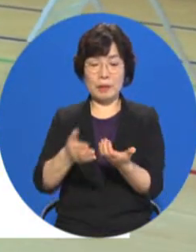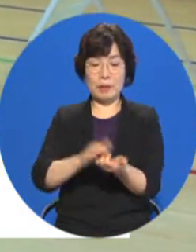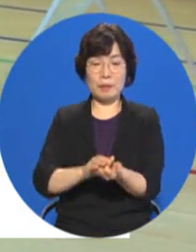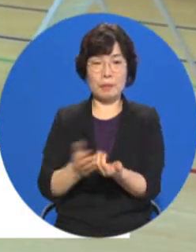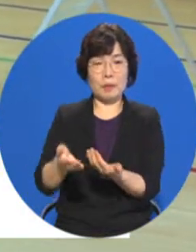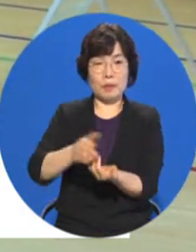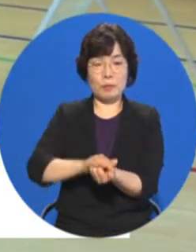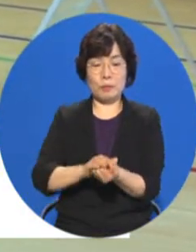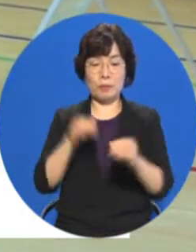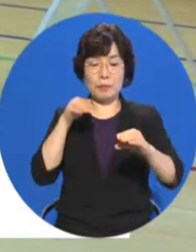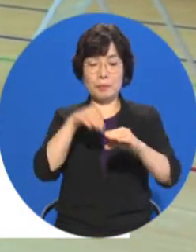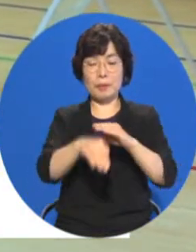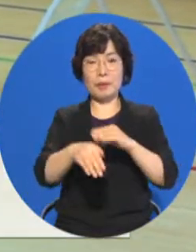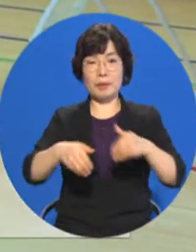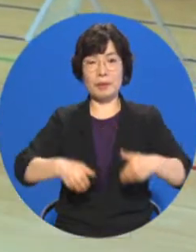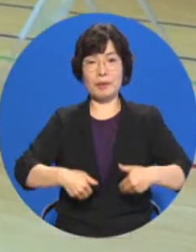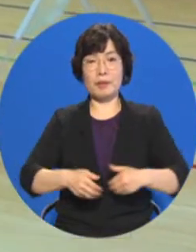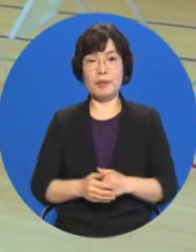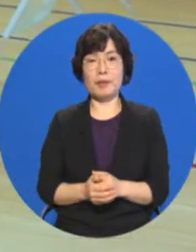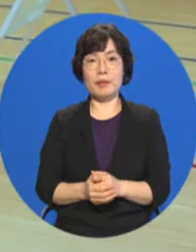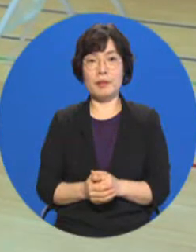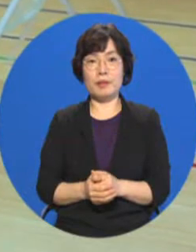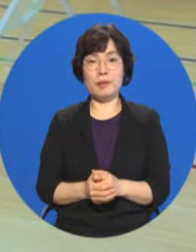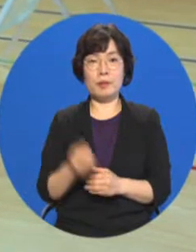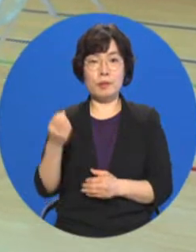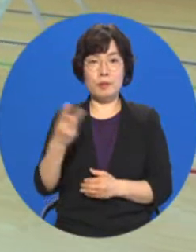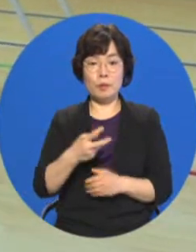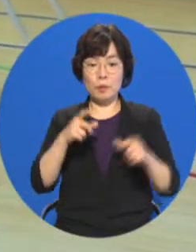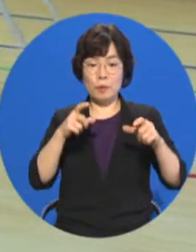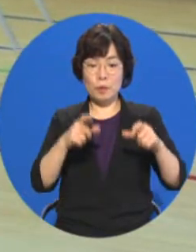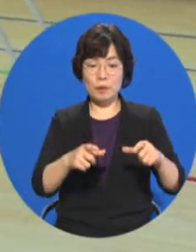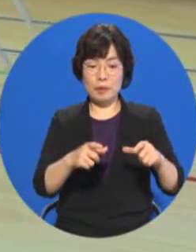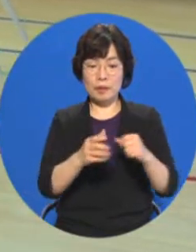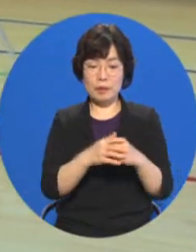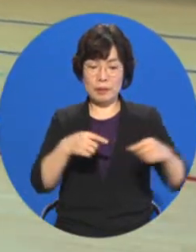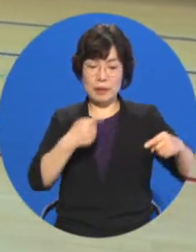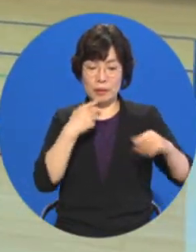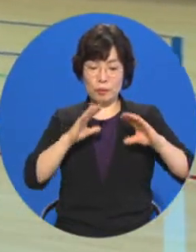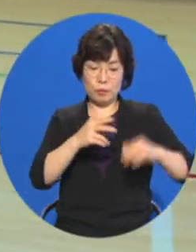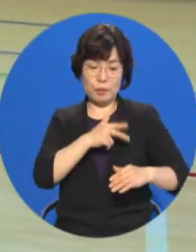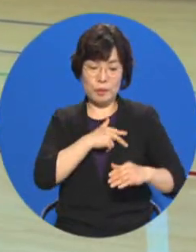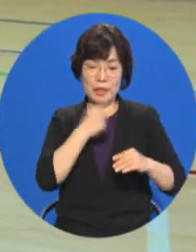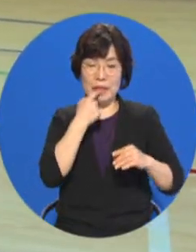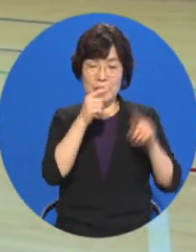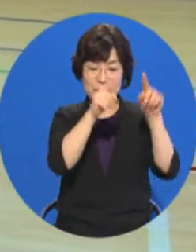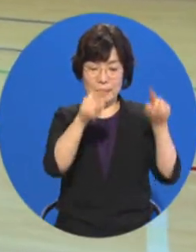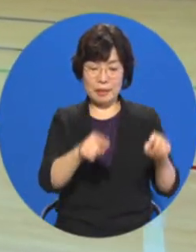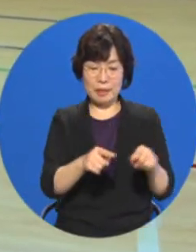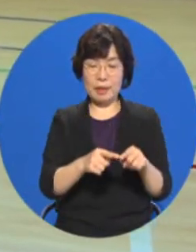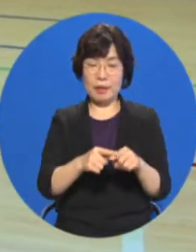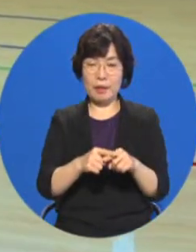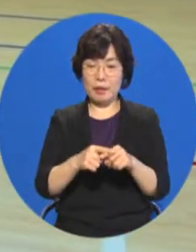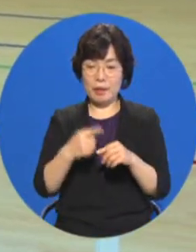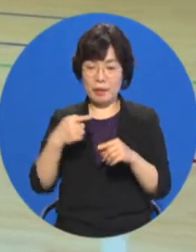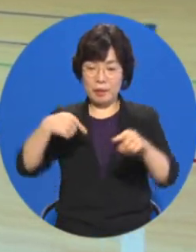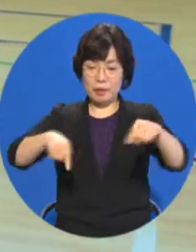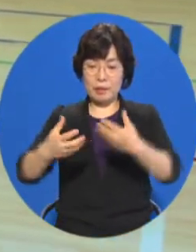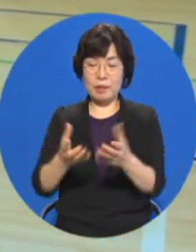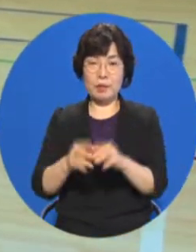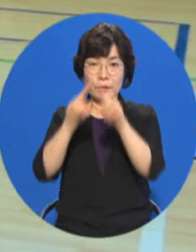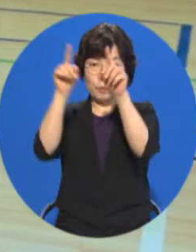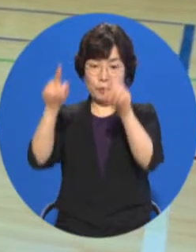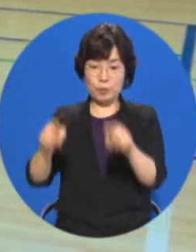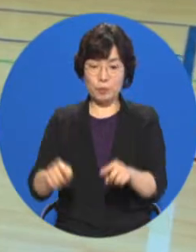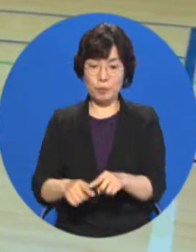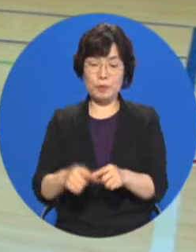더 보셔서 넣으셔야 겟습니다 그리고 참고로 지역구는 흰 새 비례 대표 투표 용지는 연두색 입니다 모두 이렇게